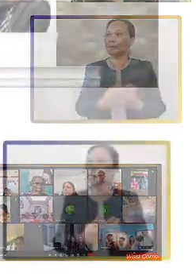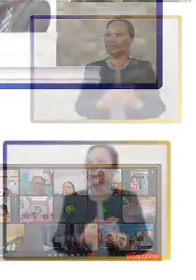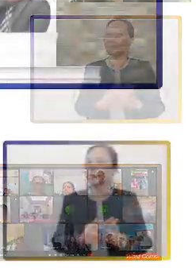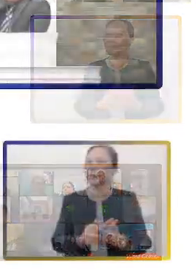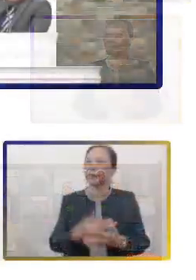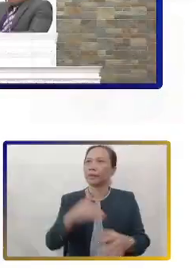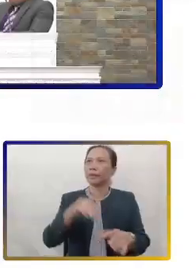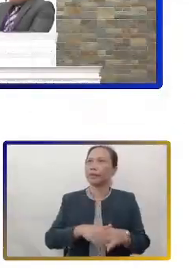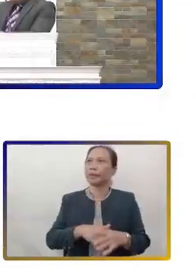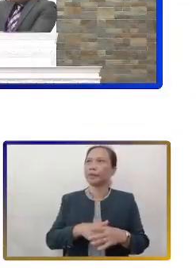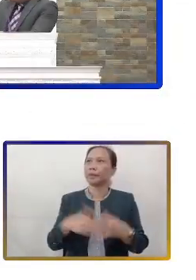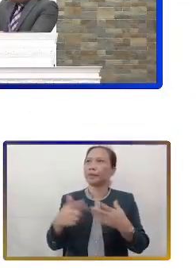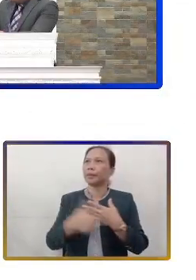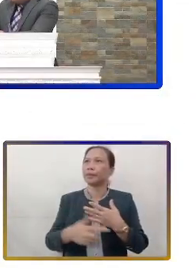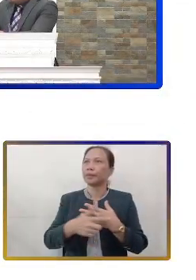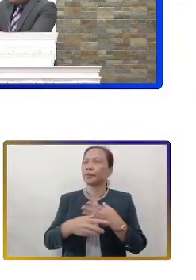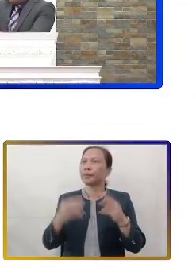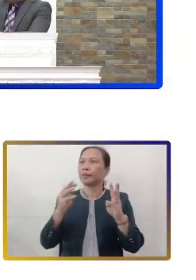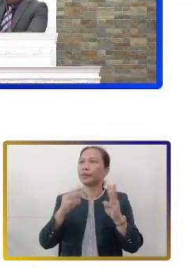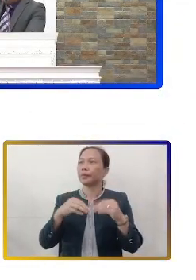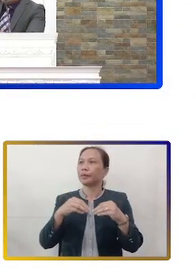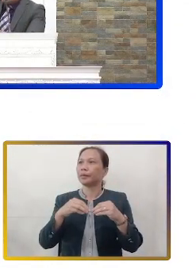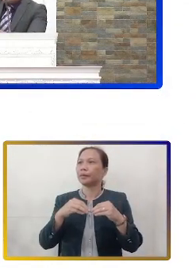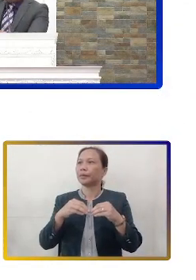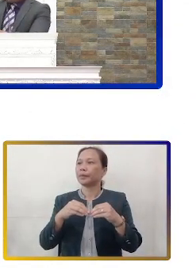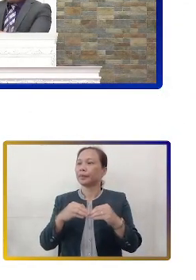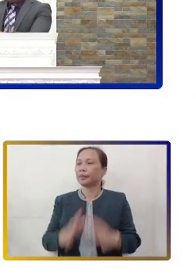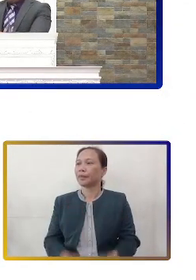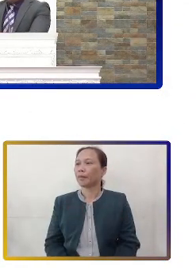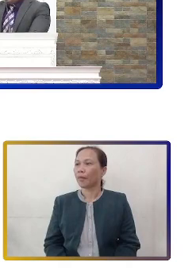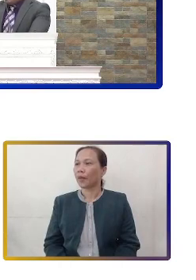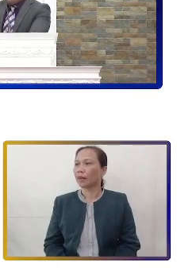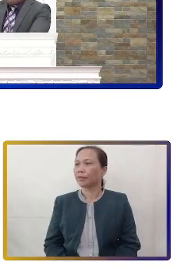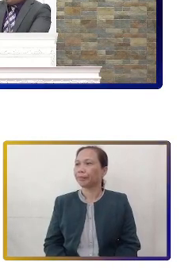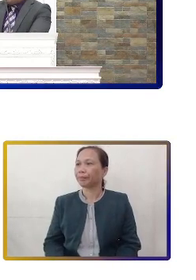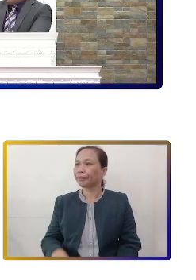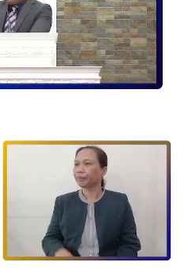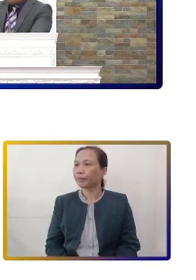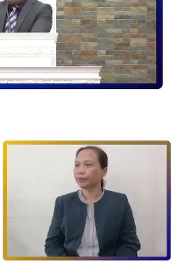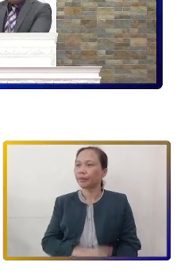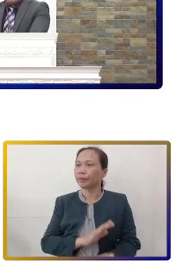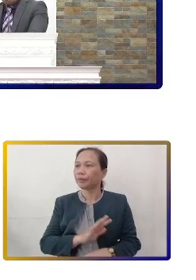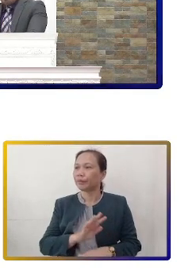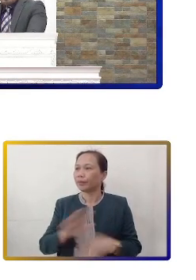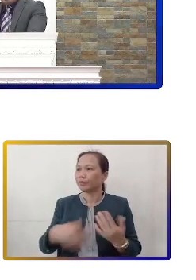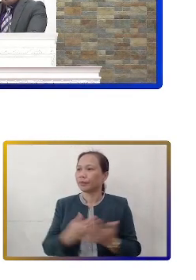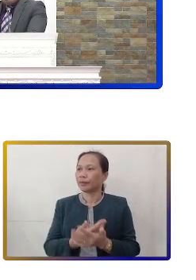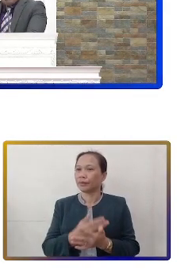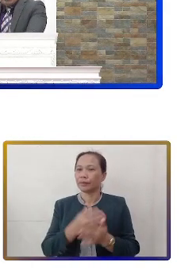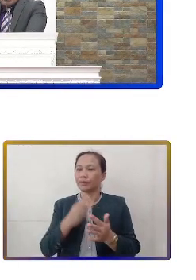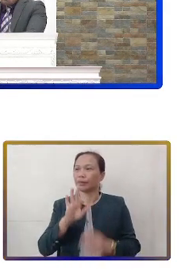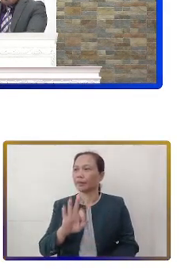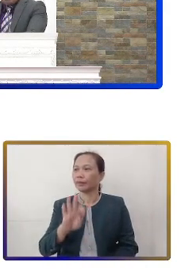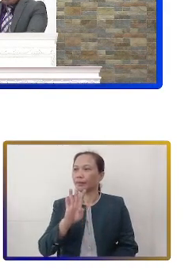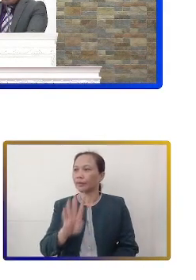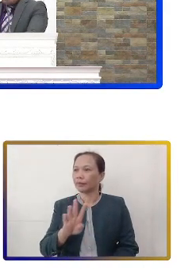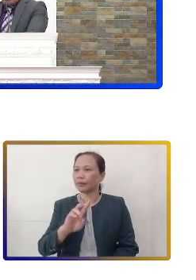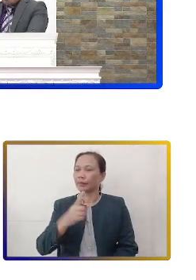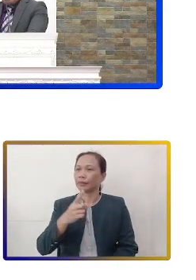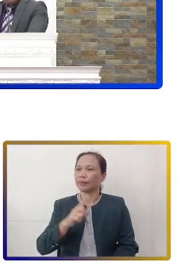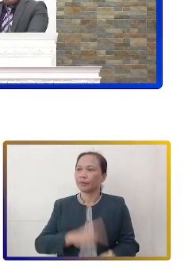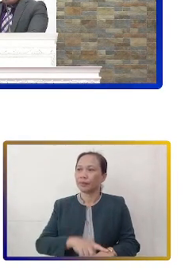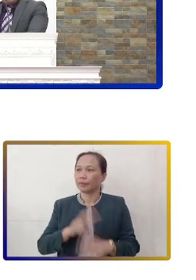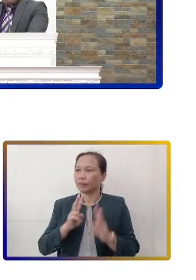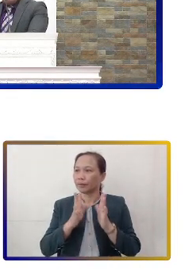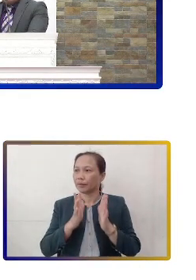alright? Kung meron po kayong kasamang bisita po dyan, just raise your hands. And sa lahat po na nasa Facebook Live, first time visitors po